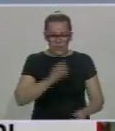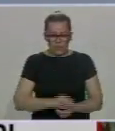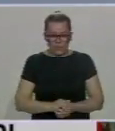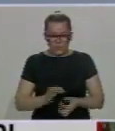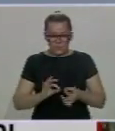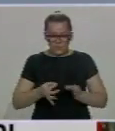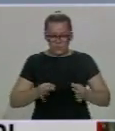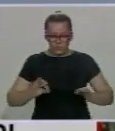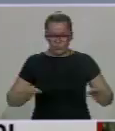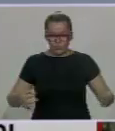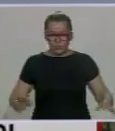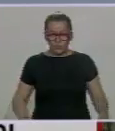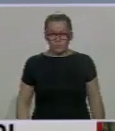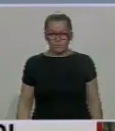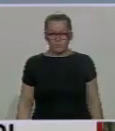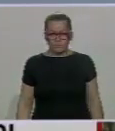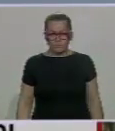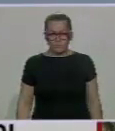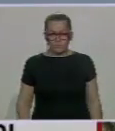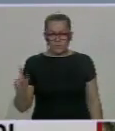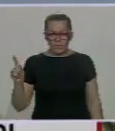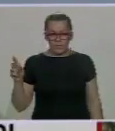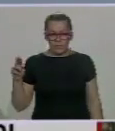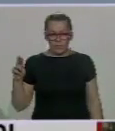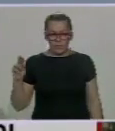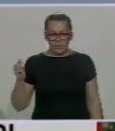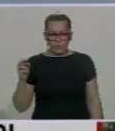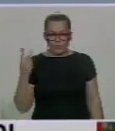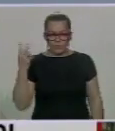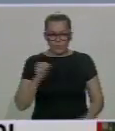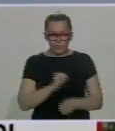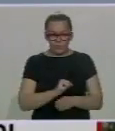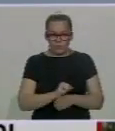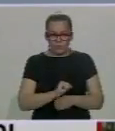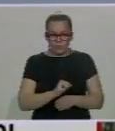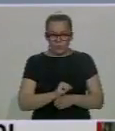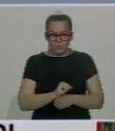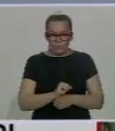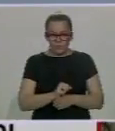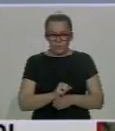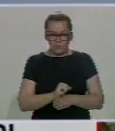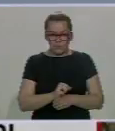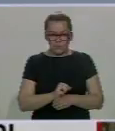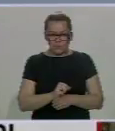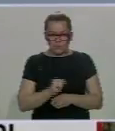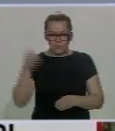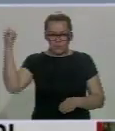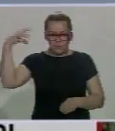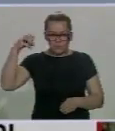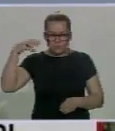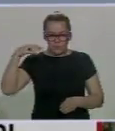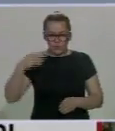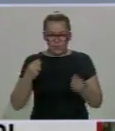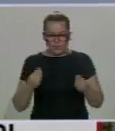se usucă, așa grâu, în 2 săptămâni de zile văd că e deja îl pripește